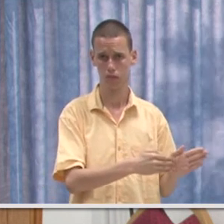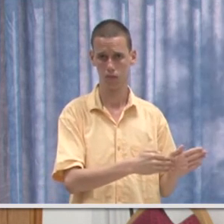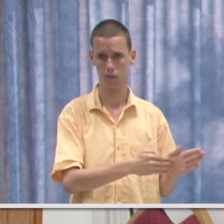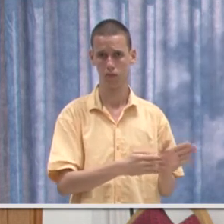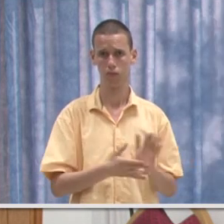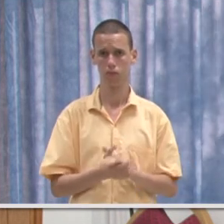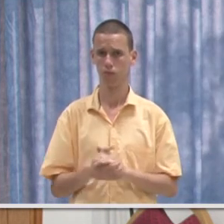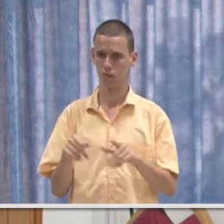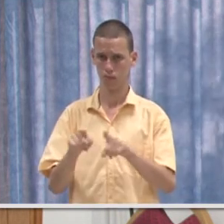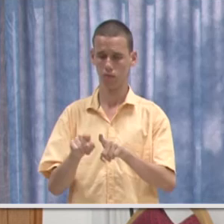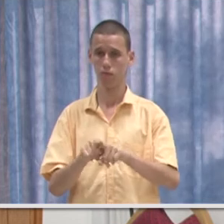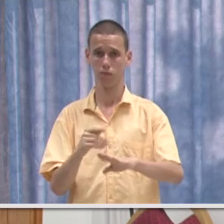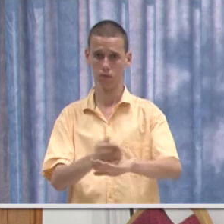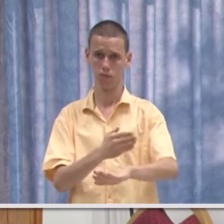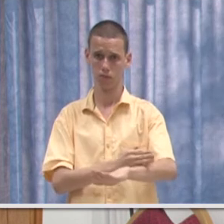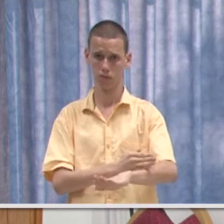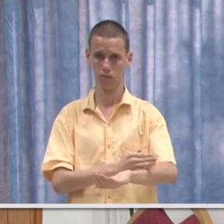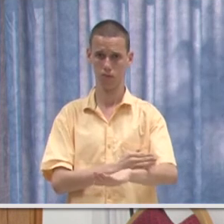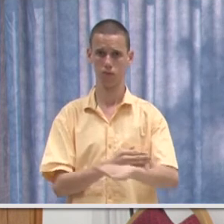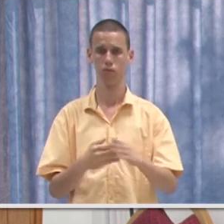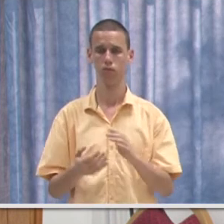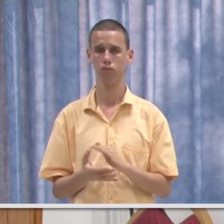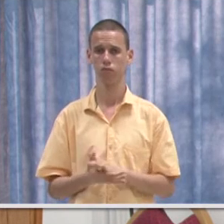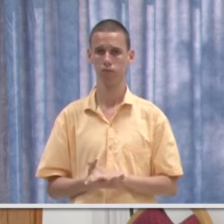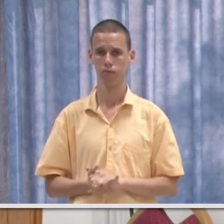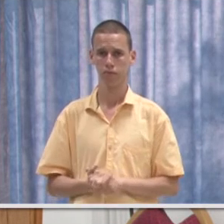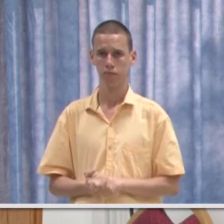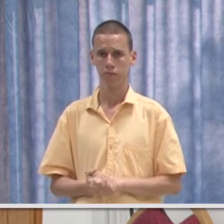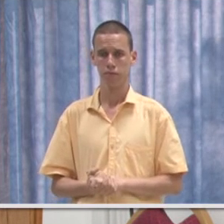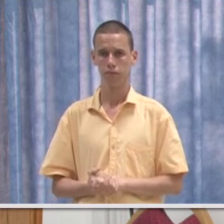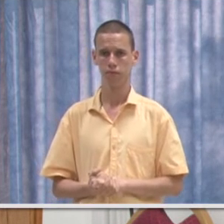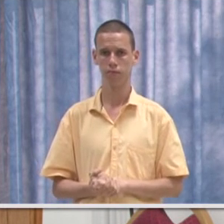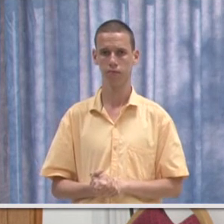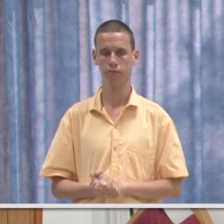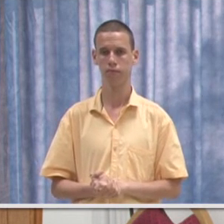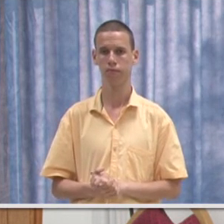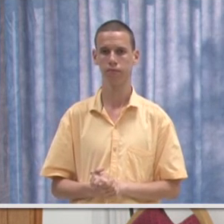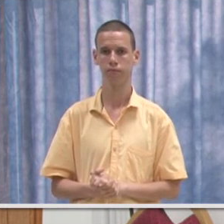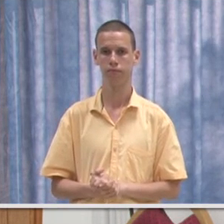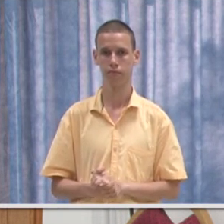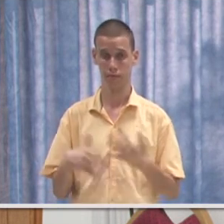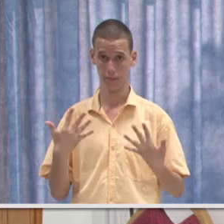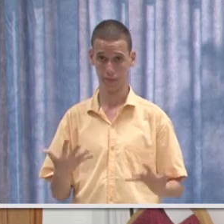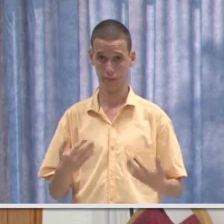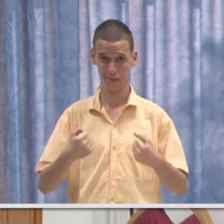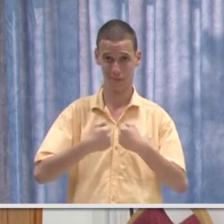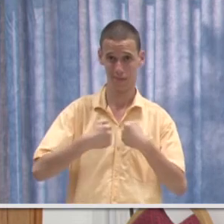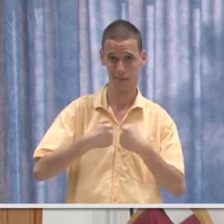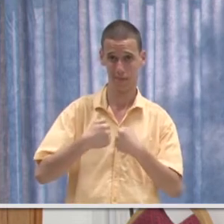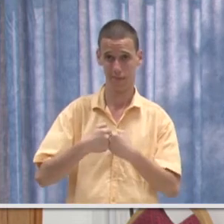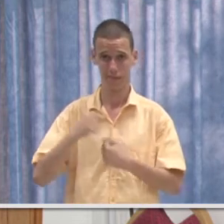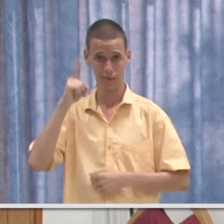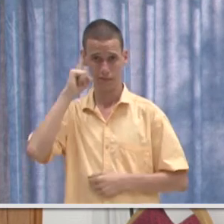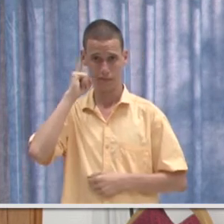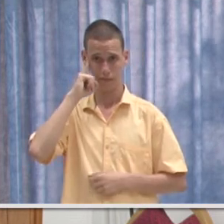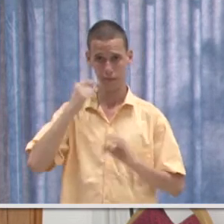avant. Il y a quelque chose de difficile à cause en même temps nous passer par une bonne mesure social distancing en même temps